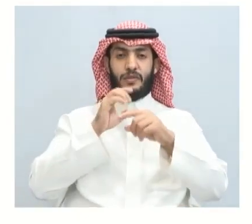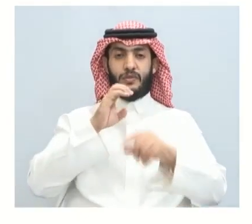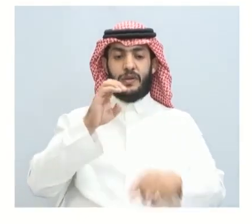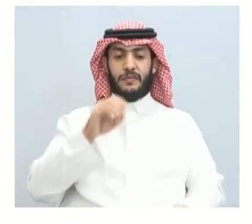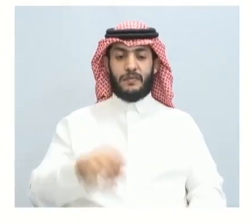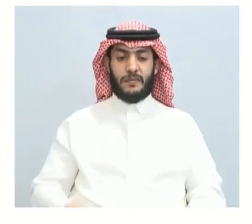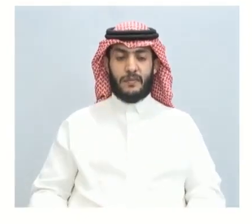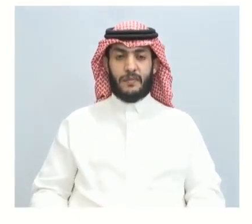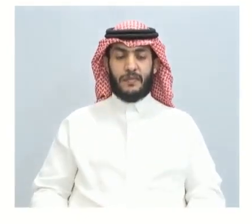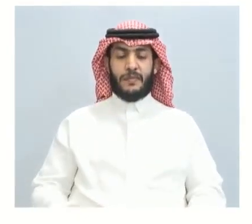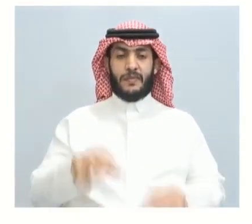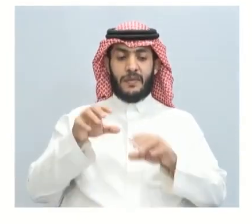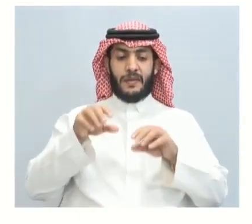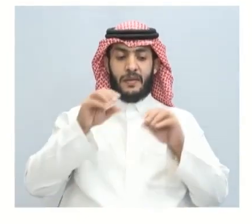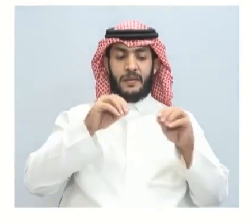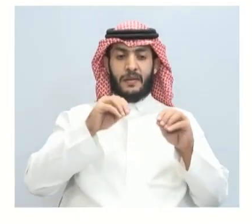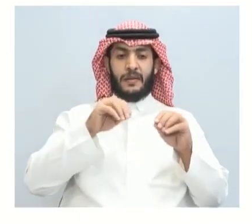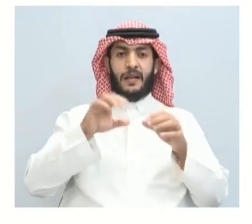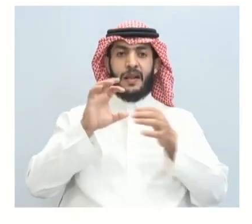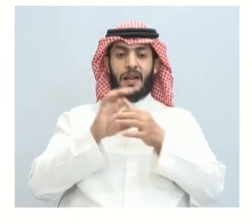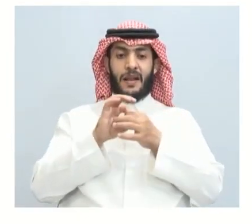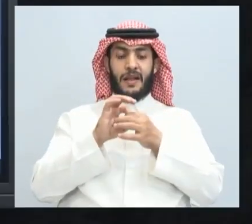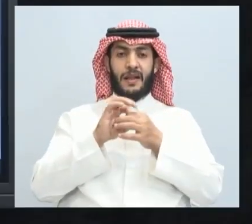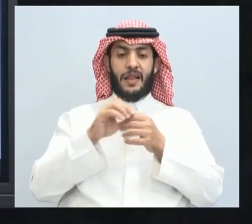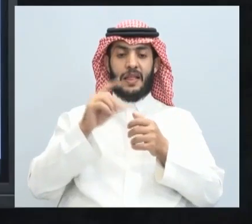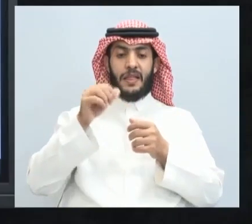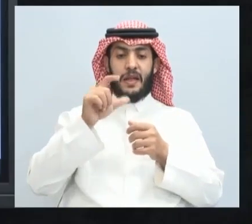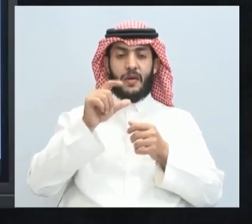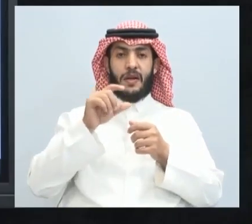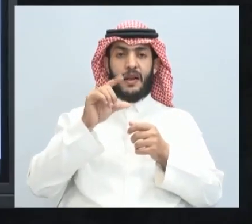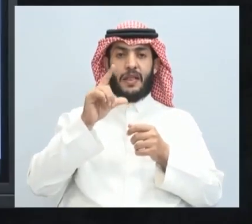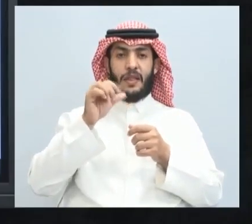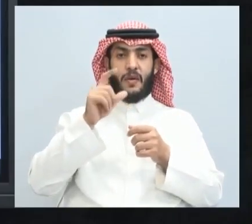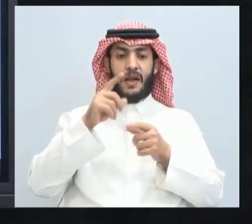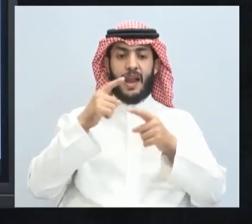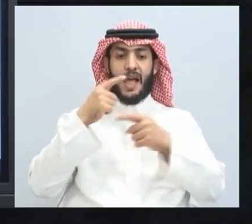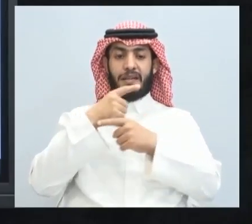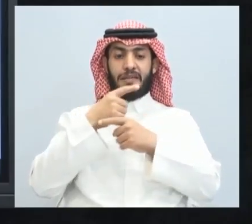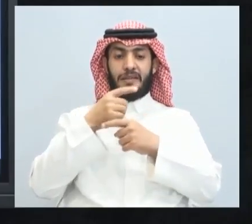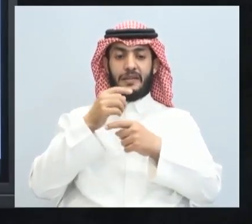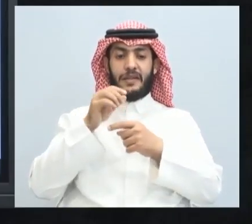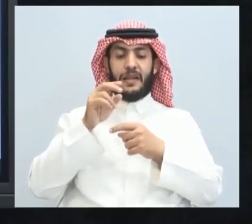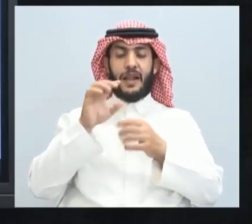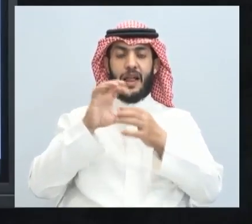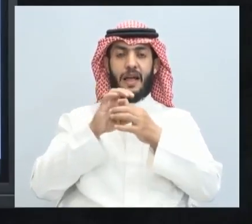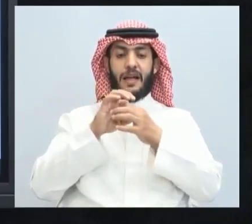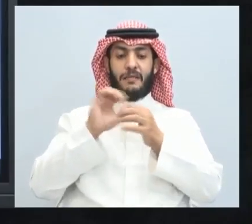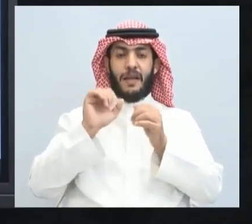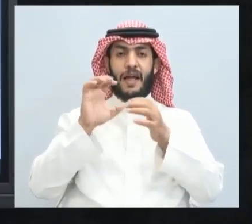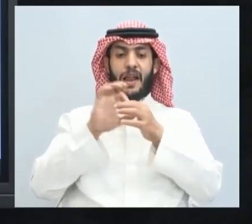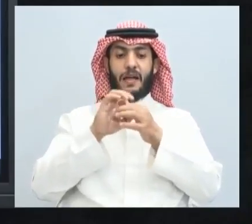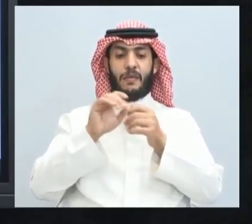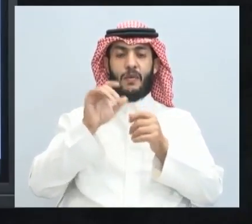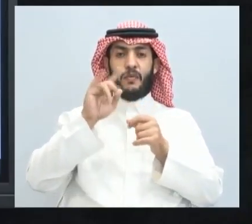الاجابه ننتقل اخيرا الى العلاقات والدوال العكسيه طبعا بال بالعلاقات الدوال العكسيه لو اعطيتك انا علاقه